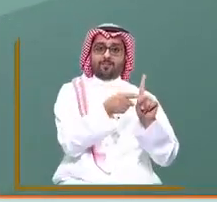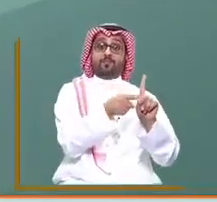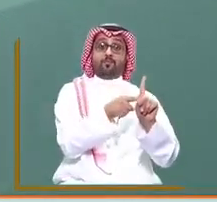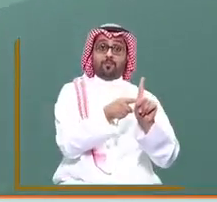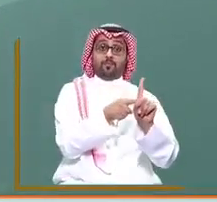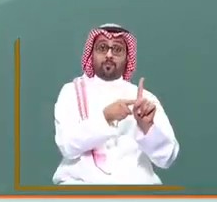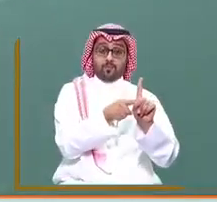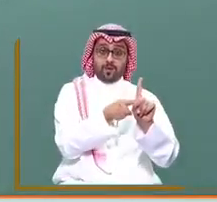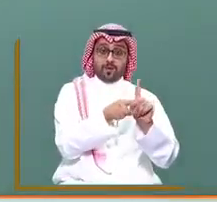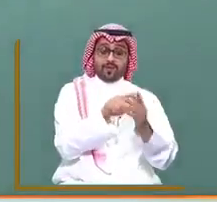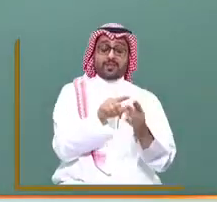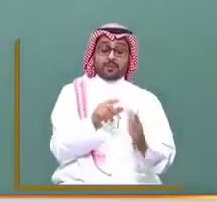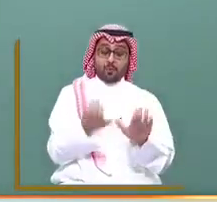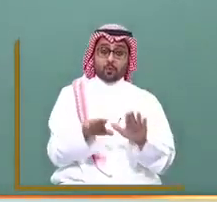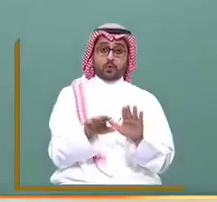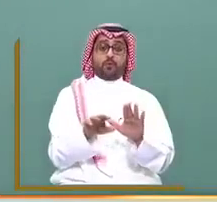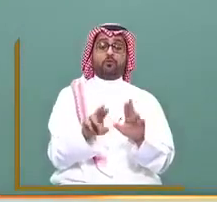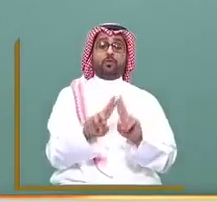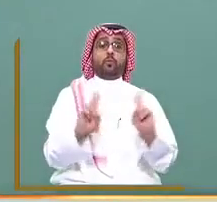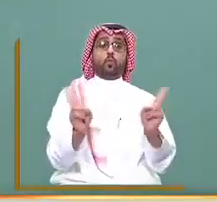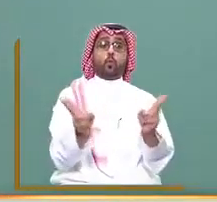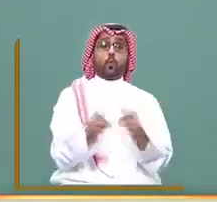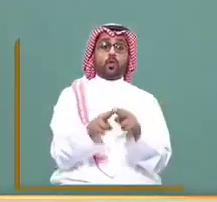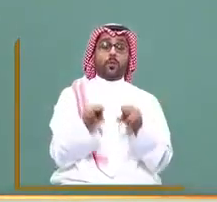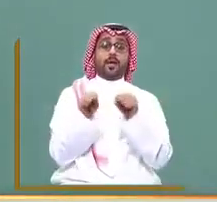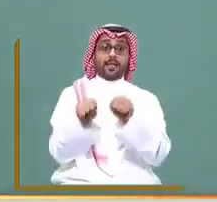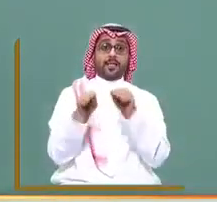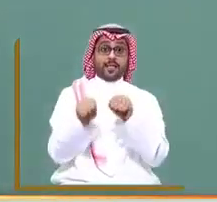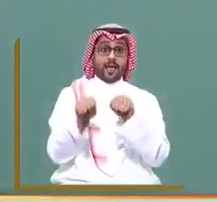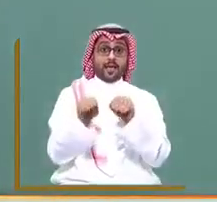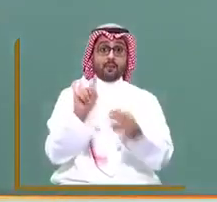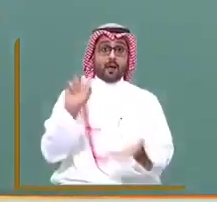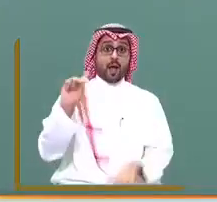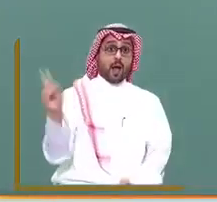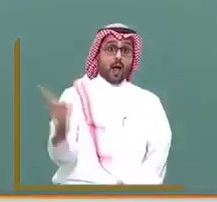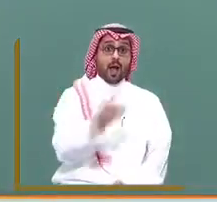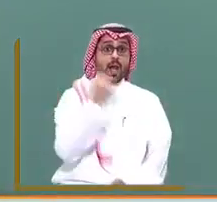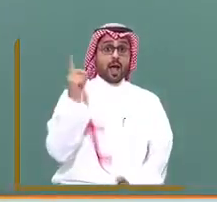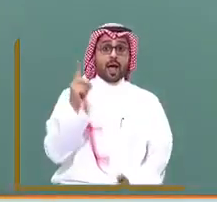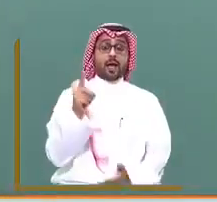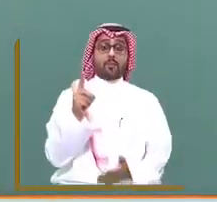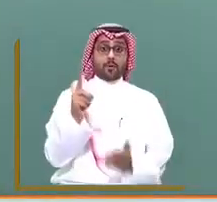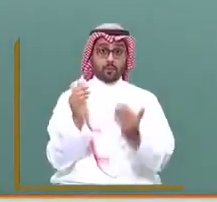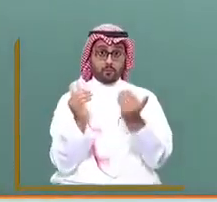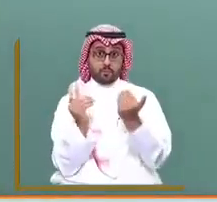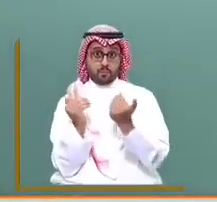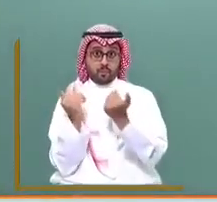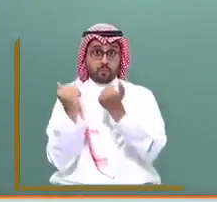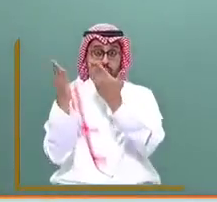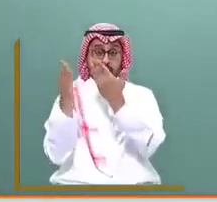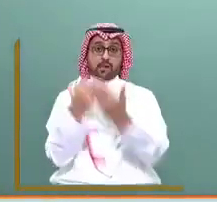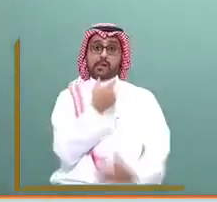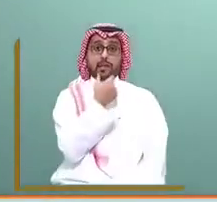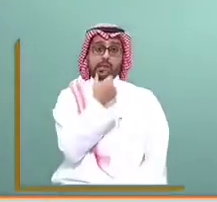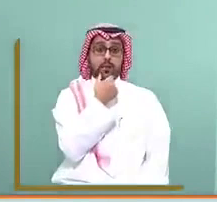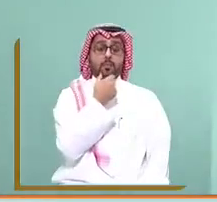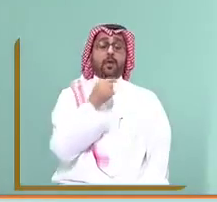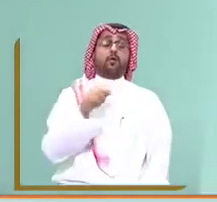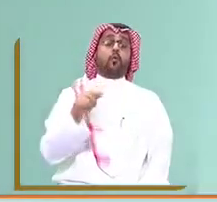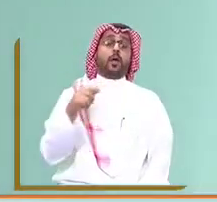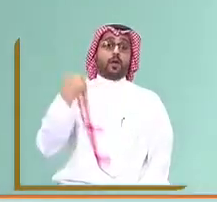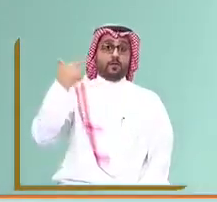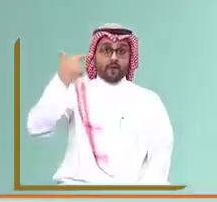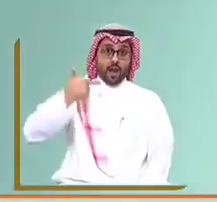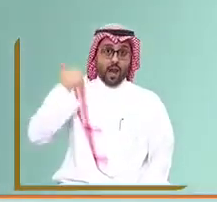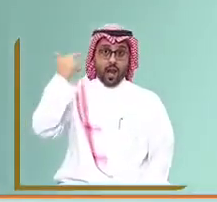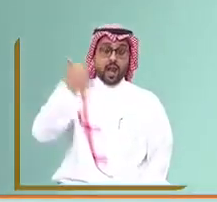التعليم الدكتور حمد آل الشيخ في القمة العالمية للتعليم وتمويل الشراكة من أجل التعليم التي ستقام على مدى 2 يوم